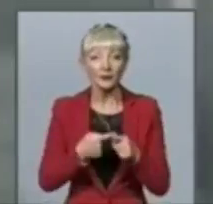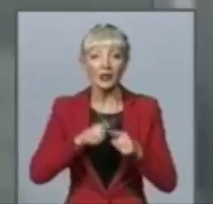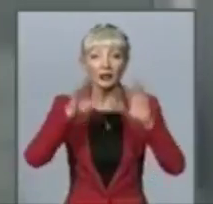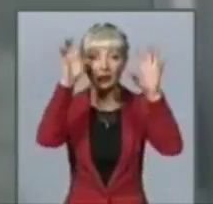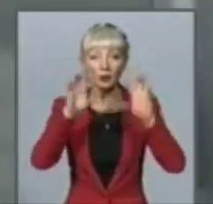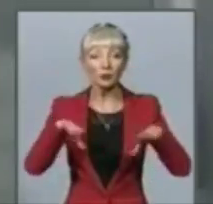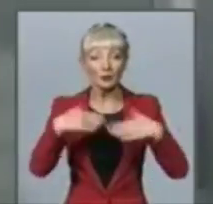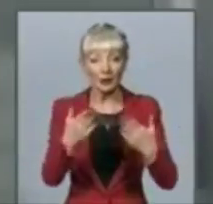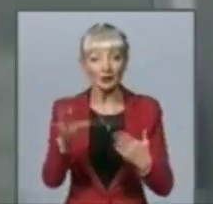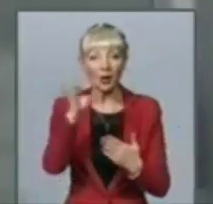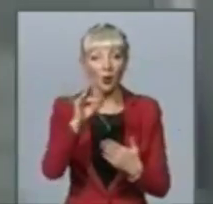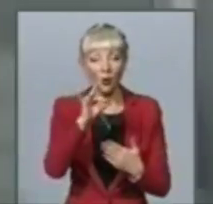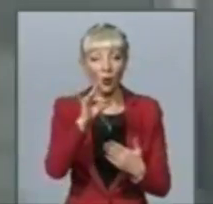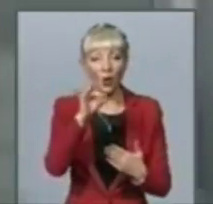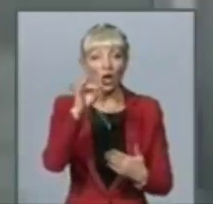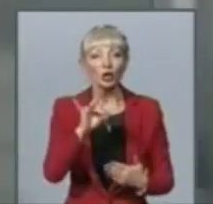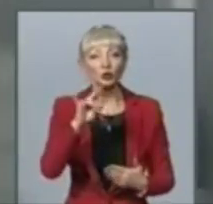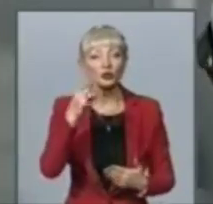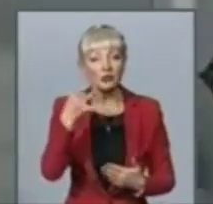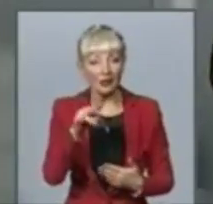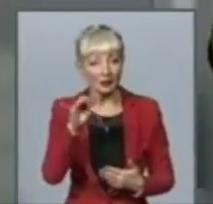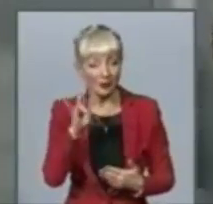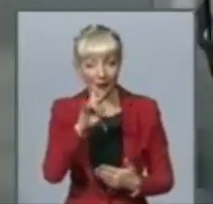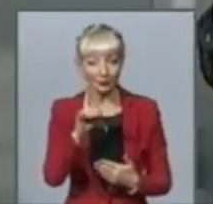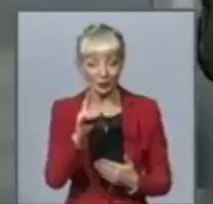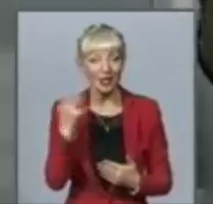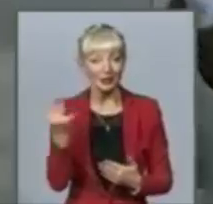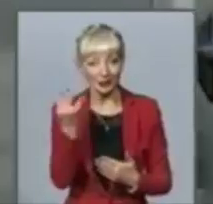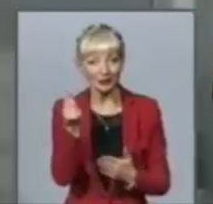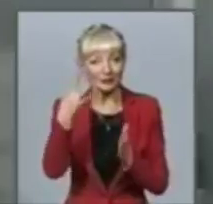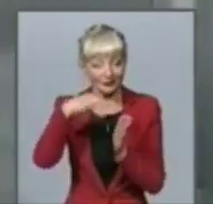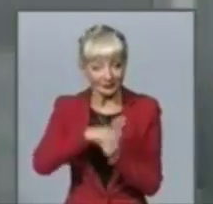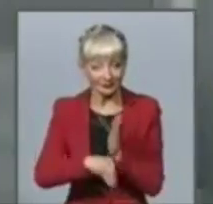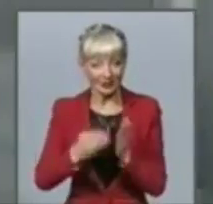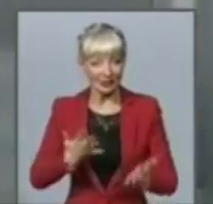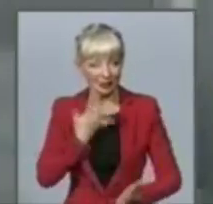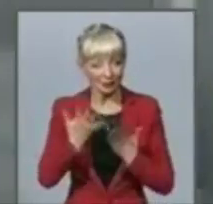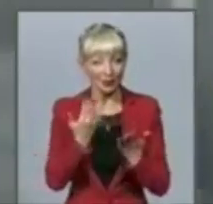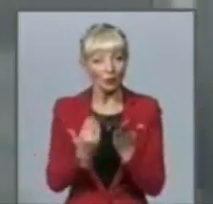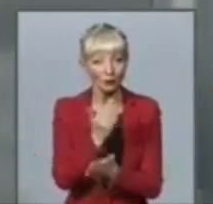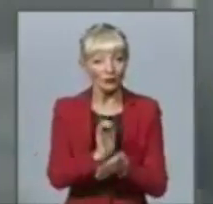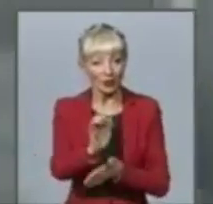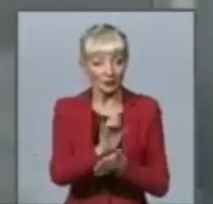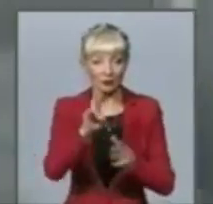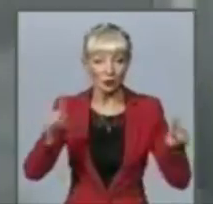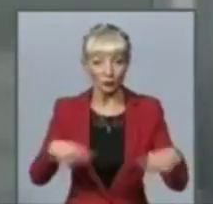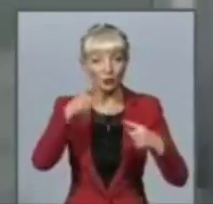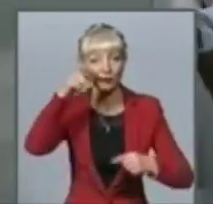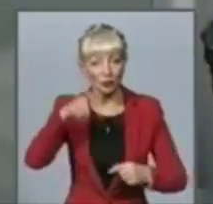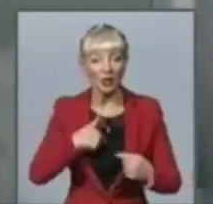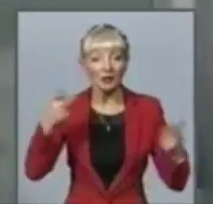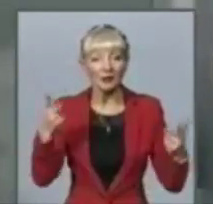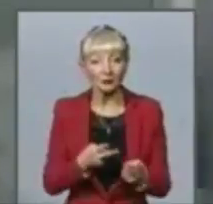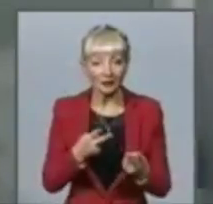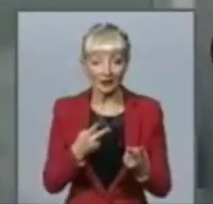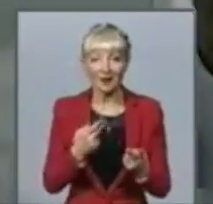законопроект про індустріальні парки, який надає інвестиційні стимули, податкові стимули для нових виробництв, які створюються в Україні. Нам треба